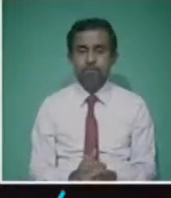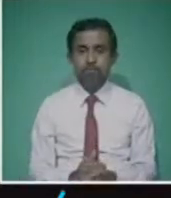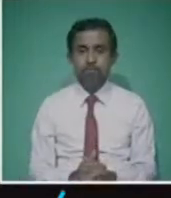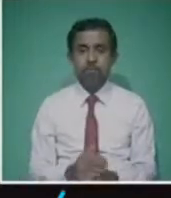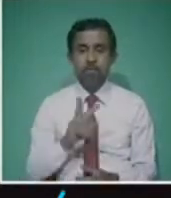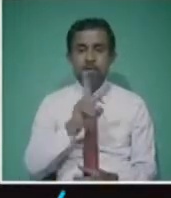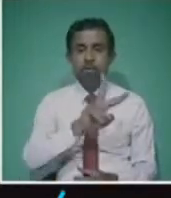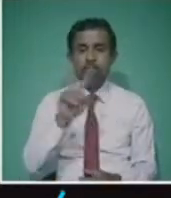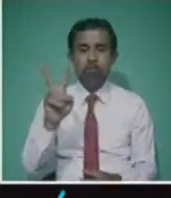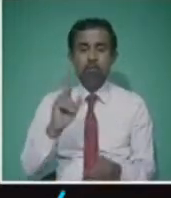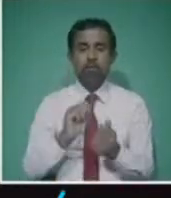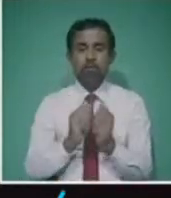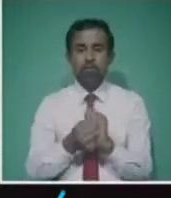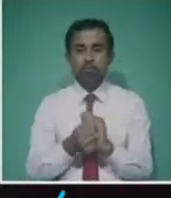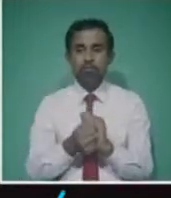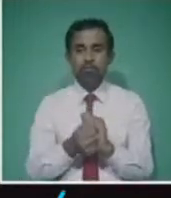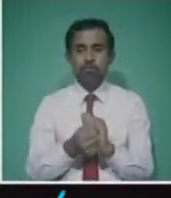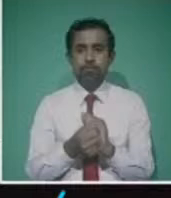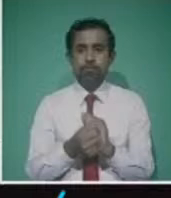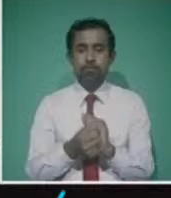ವಿಸಿ ದೇವೇನಿ ಸಂಶೋಧನೆ